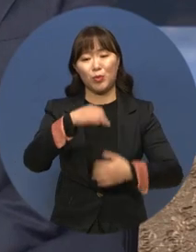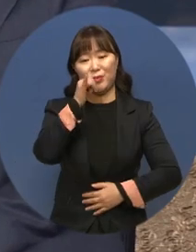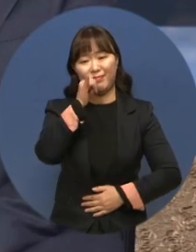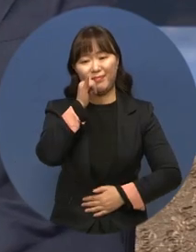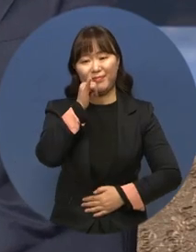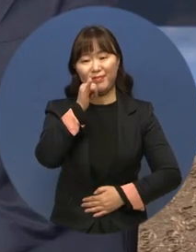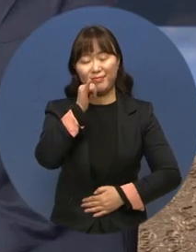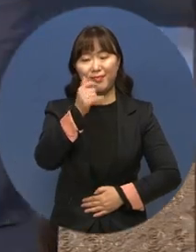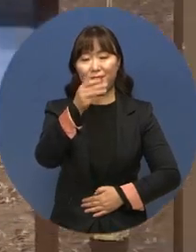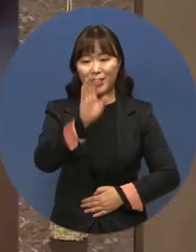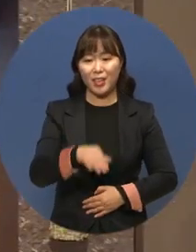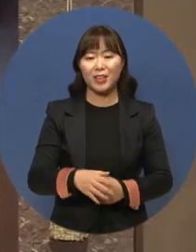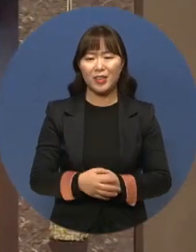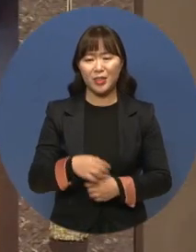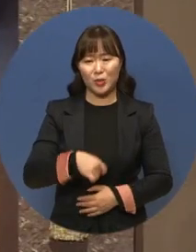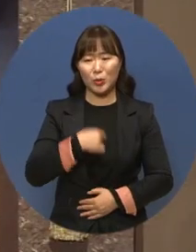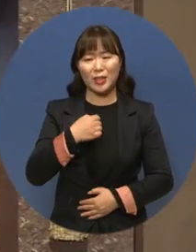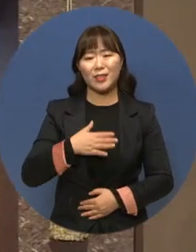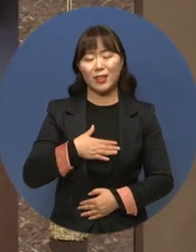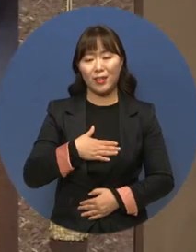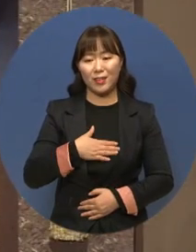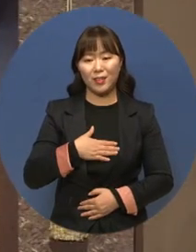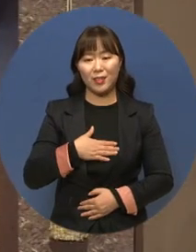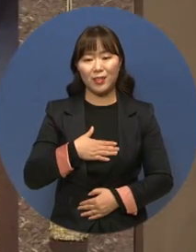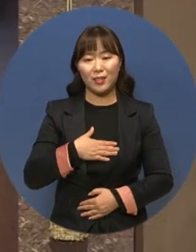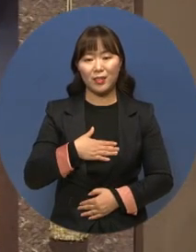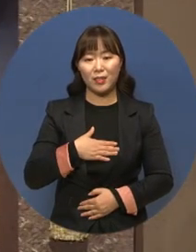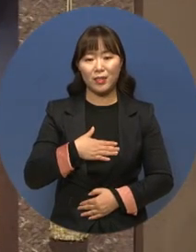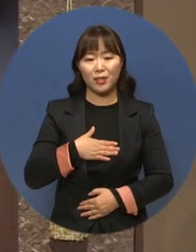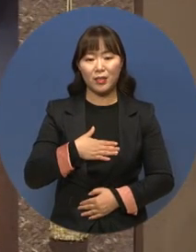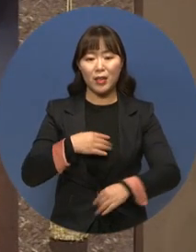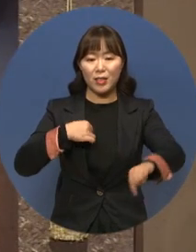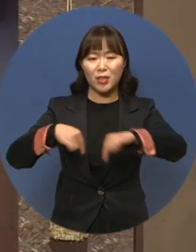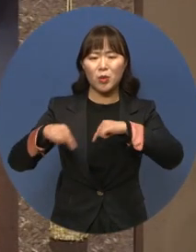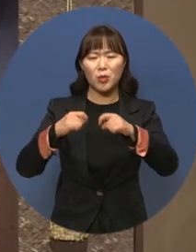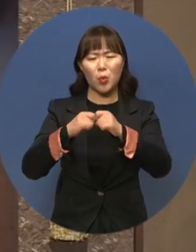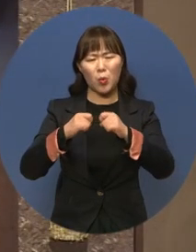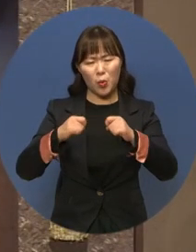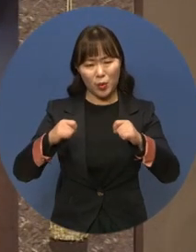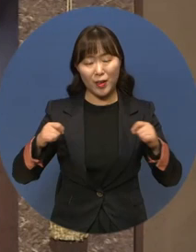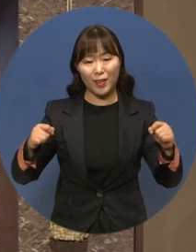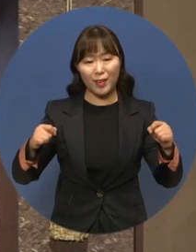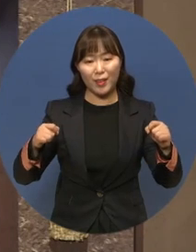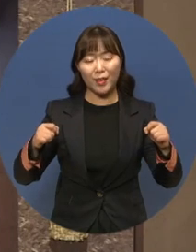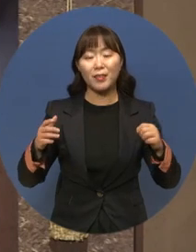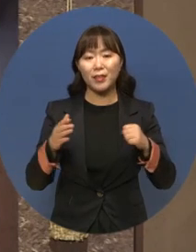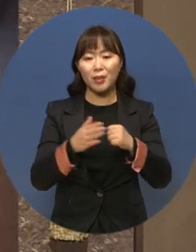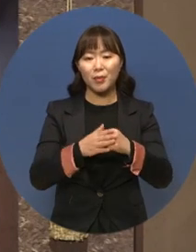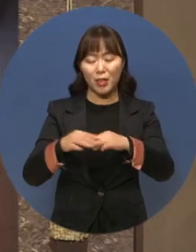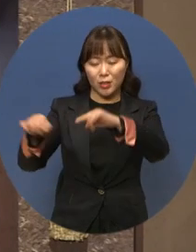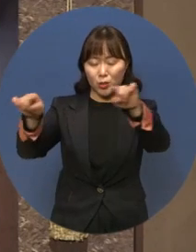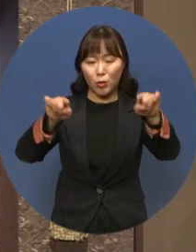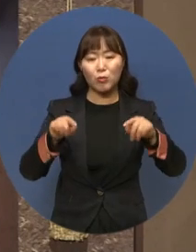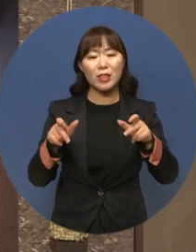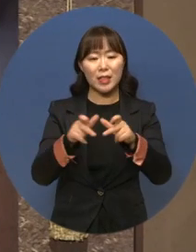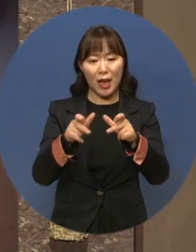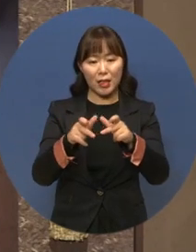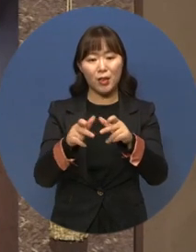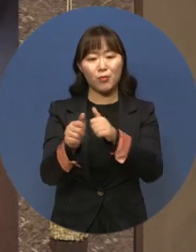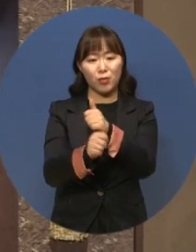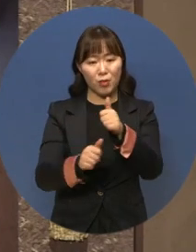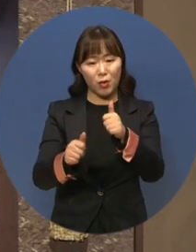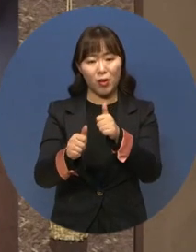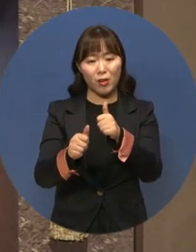않으셨나봐요. 예, 기쁨도 있는데 네. 사실 제가 정치를 오래 했잖아요. 예, 예. 그러니까 전국 장애인위원, 그러니까